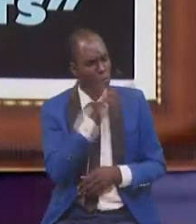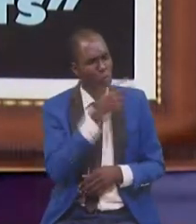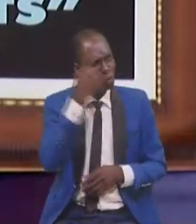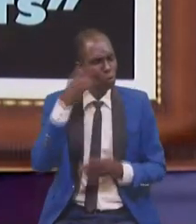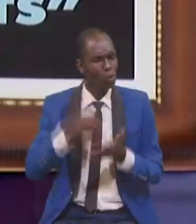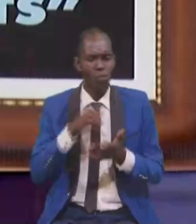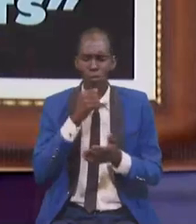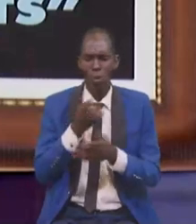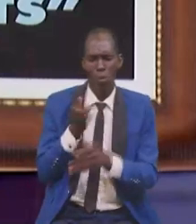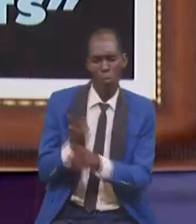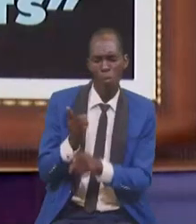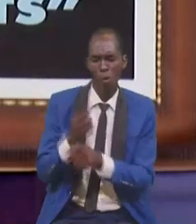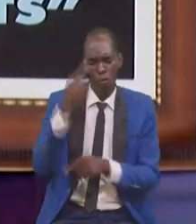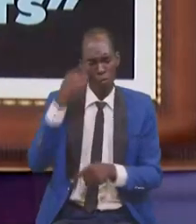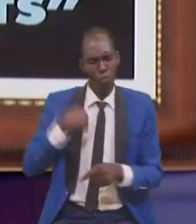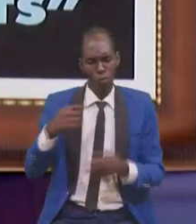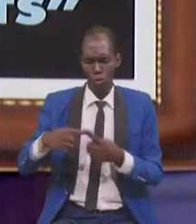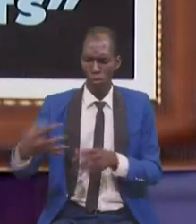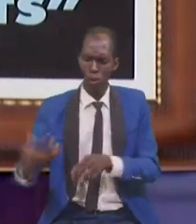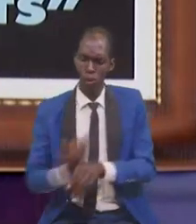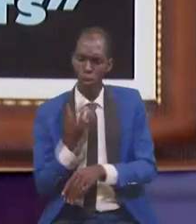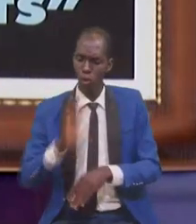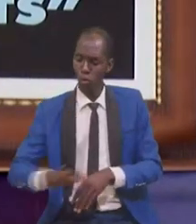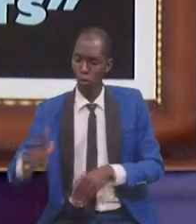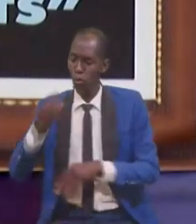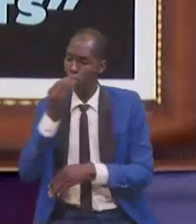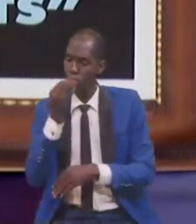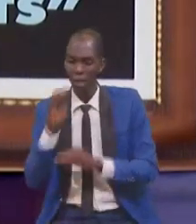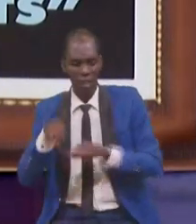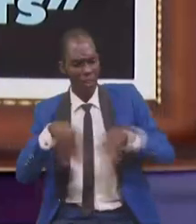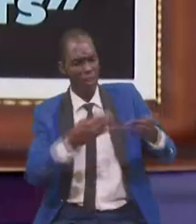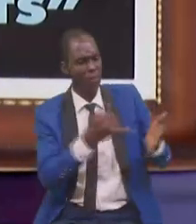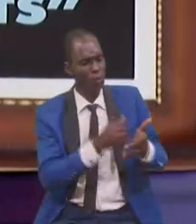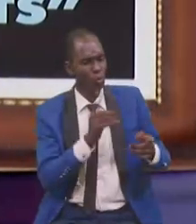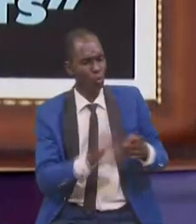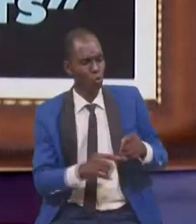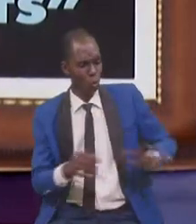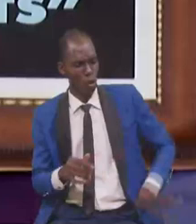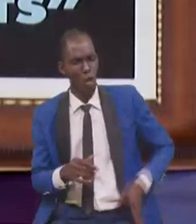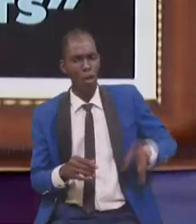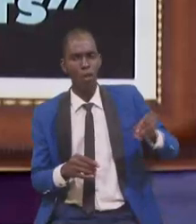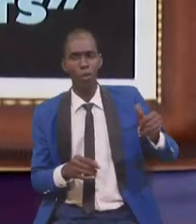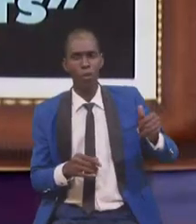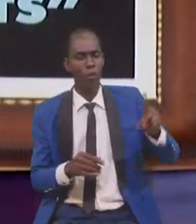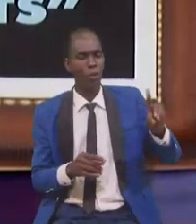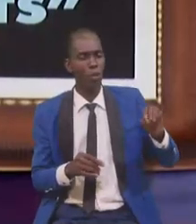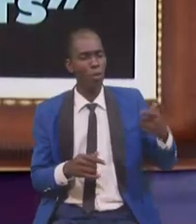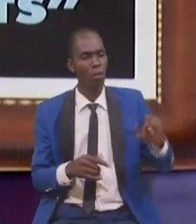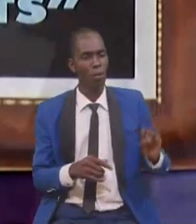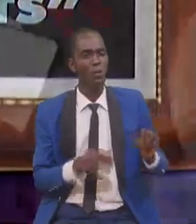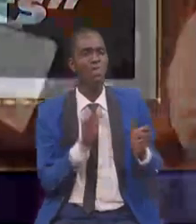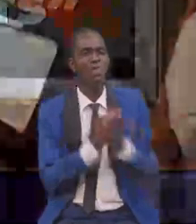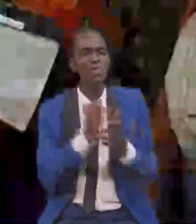vais le faire? Il n'est pas bien de prendre le pain des enfants et de le jeter aux petits